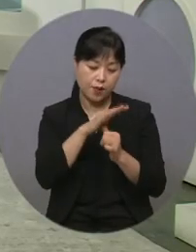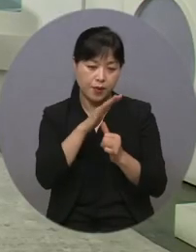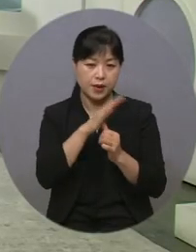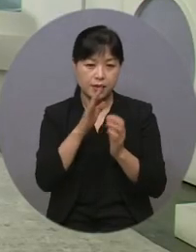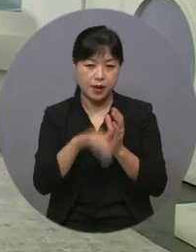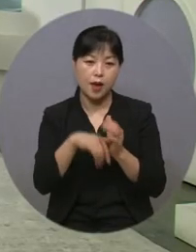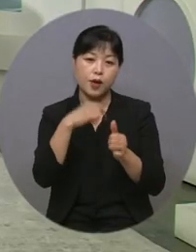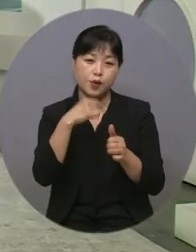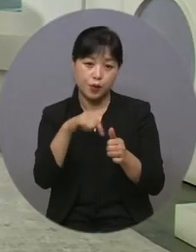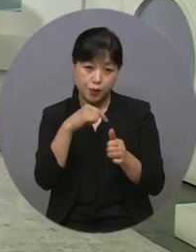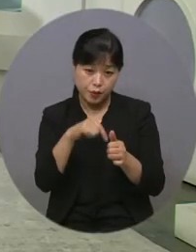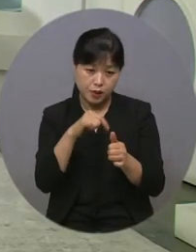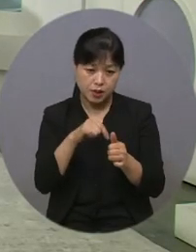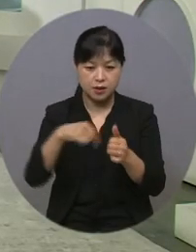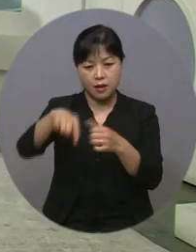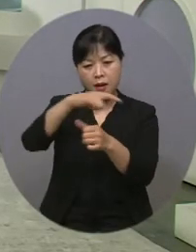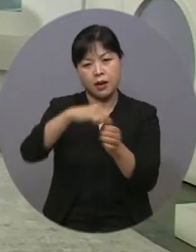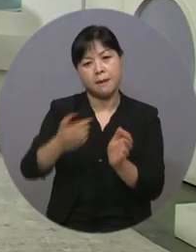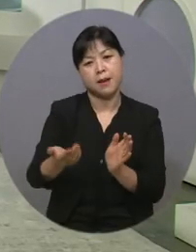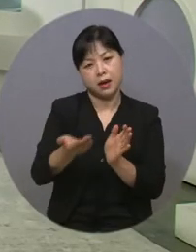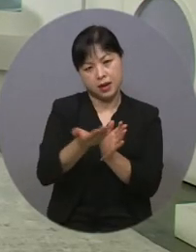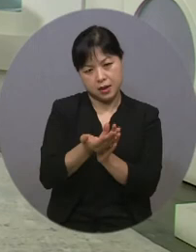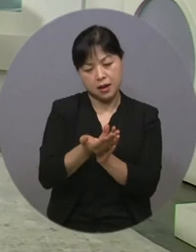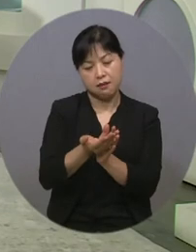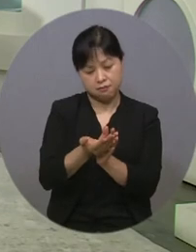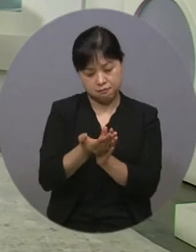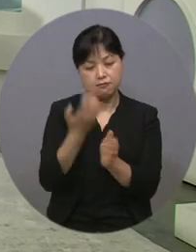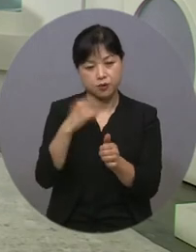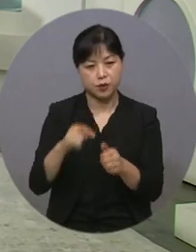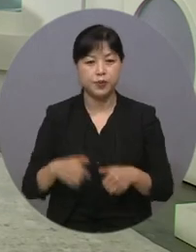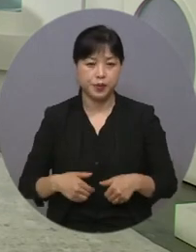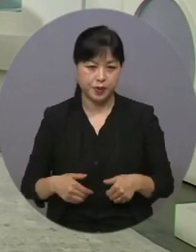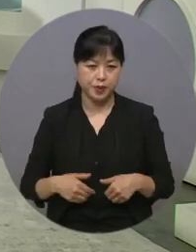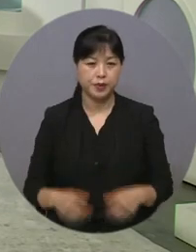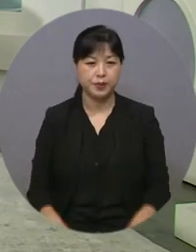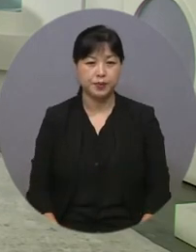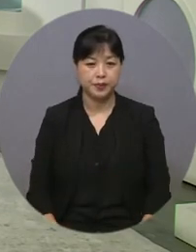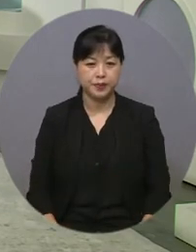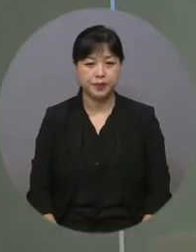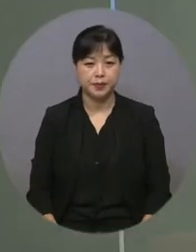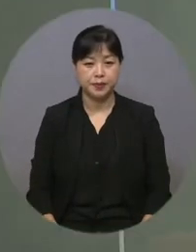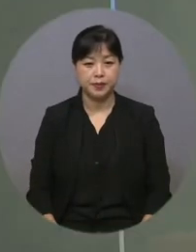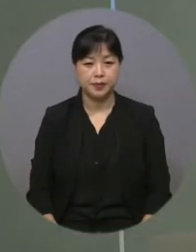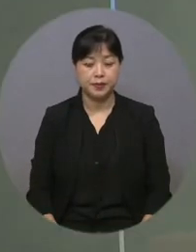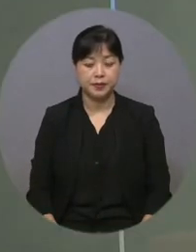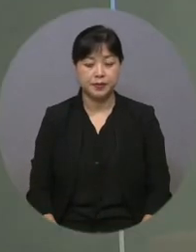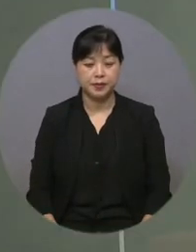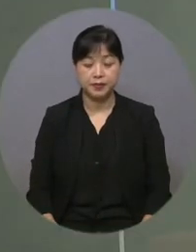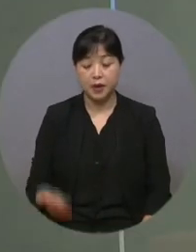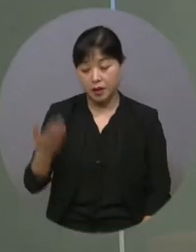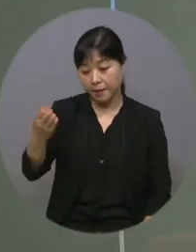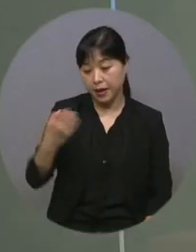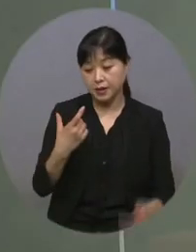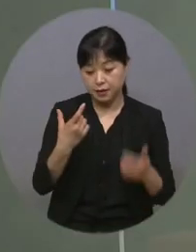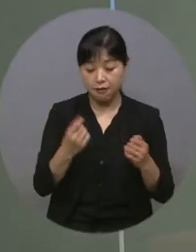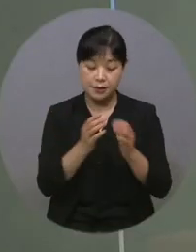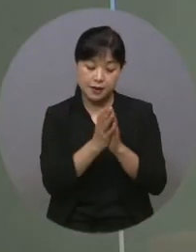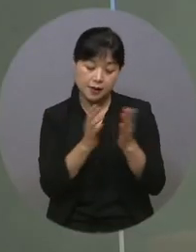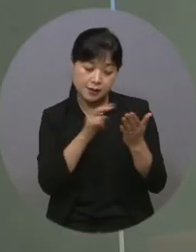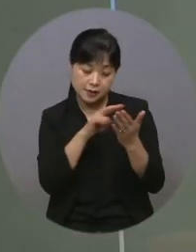필요하지 않을까 막 그런 생각을 언뜻 해봅니다. 이제 그러다 보니까 아까 말씀하신 것처럼 책을 보도록 하는